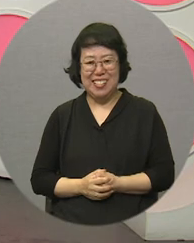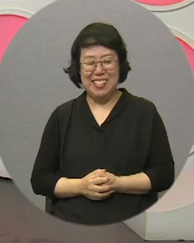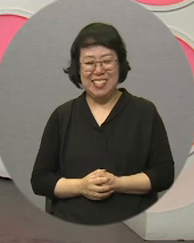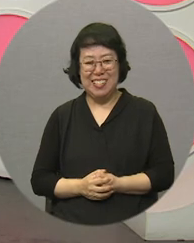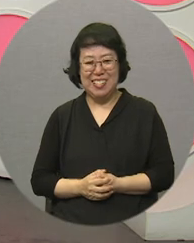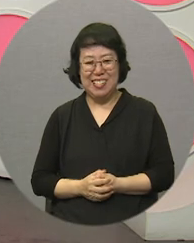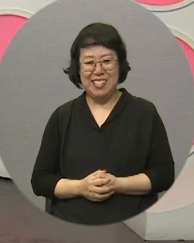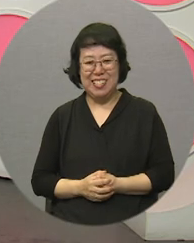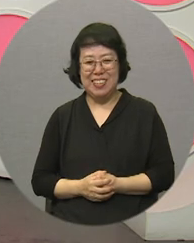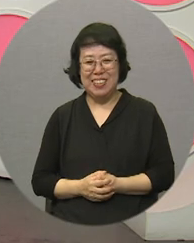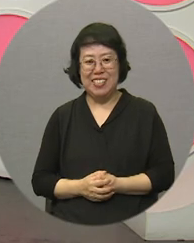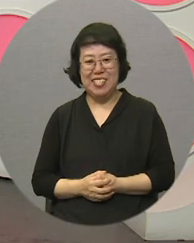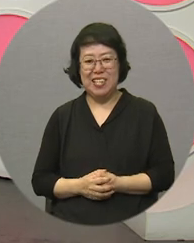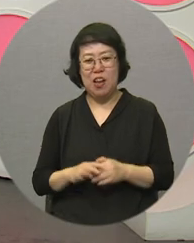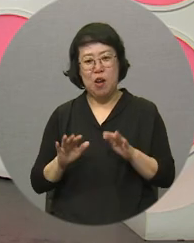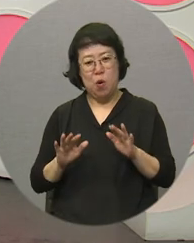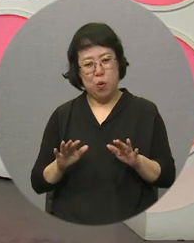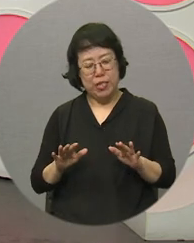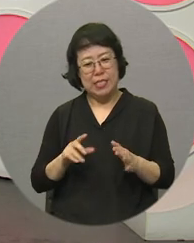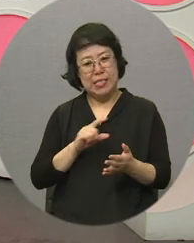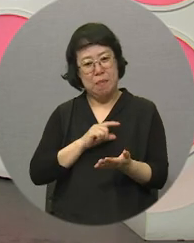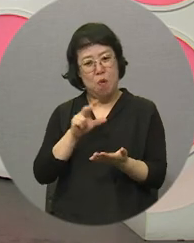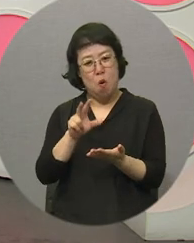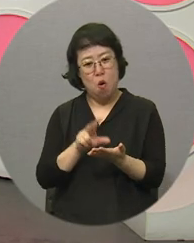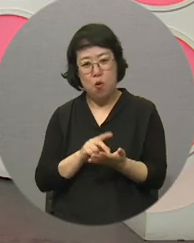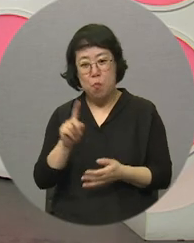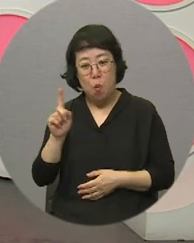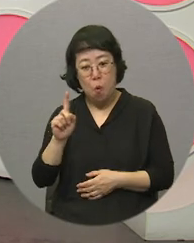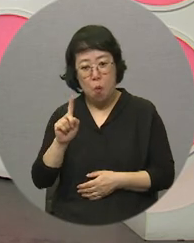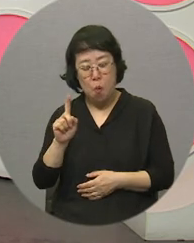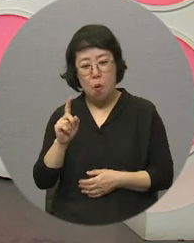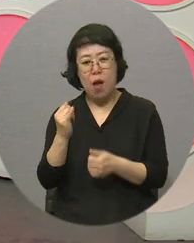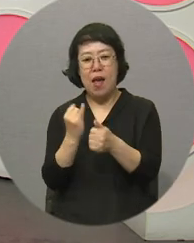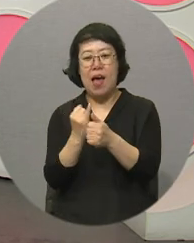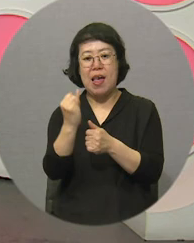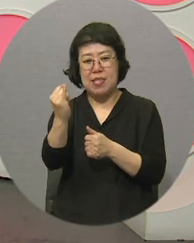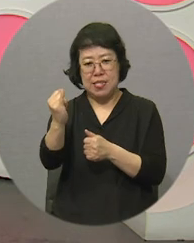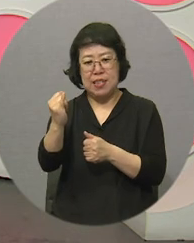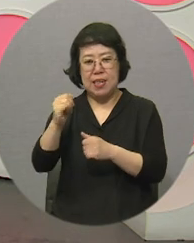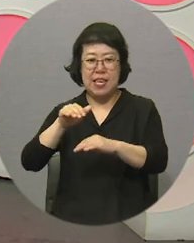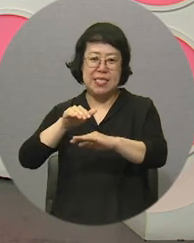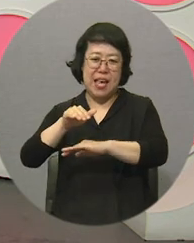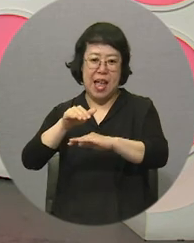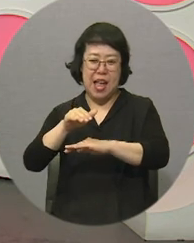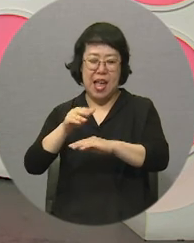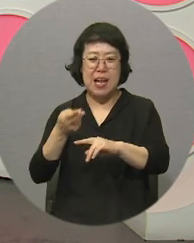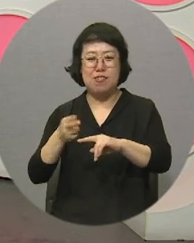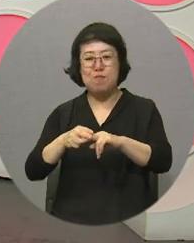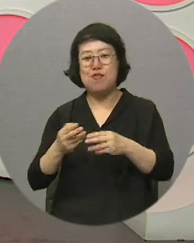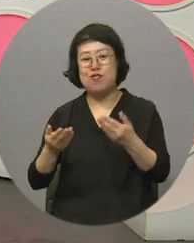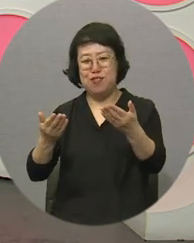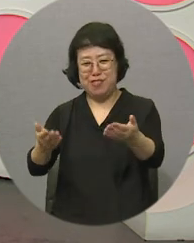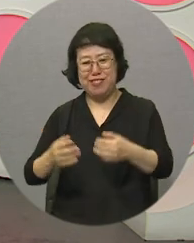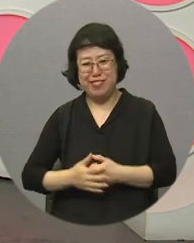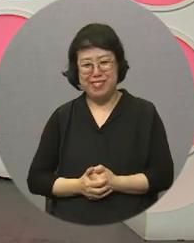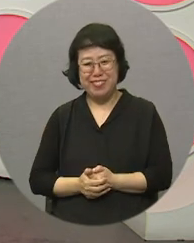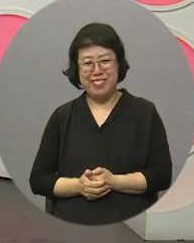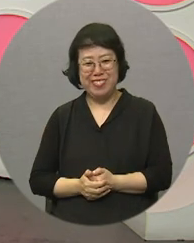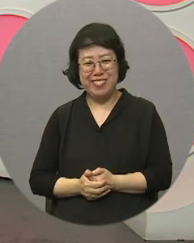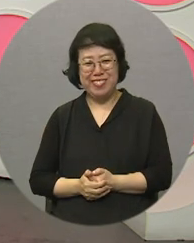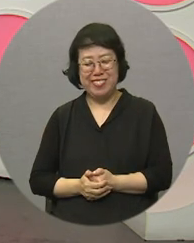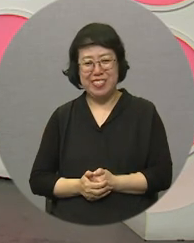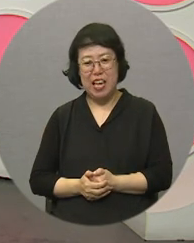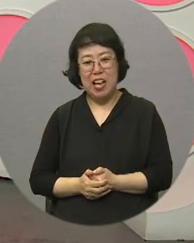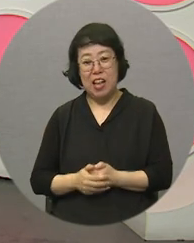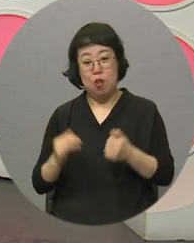네, 오늘의 감동 사연이요. 제목은 아내에게 선물한 차라는 제목인데요. 결혼